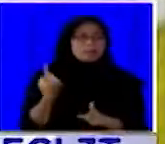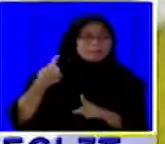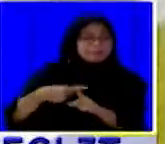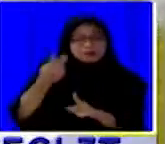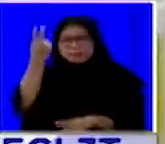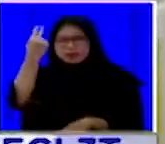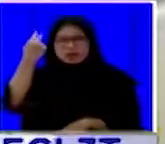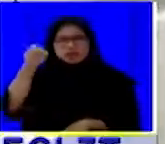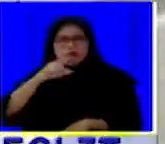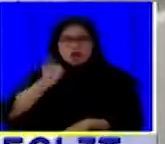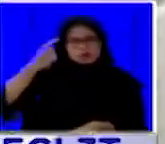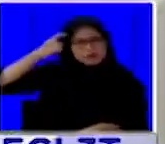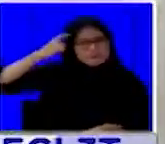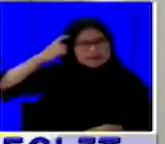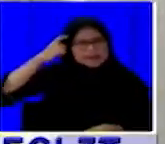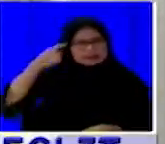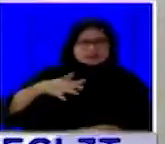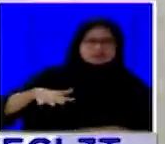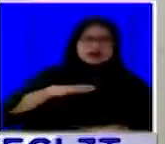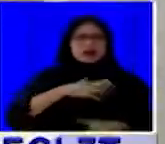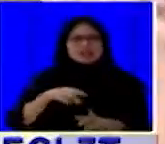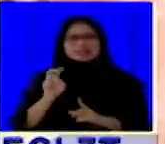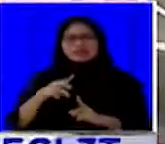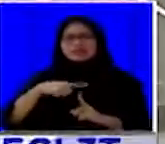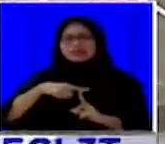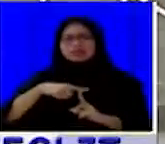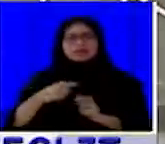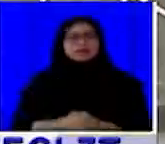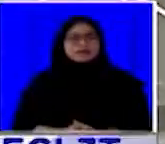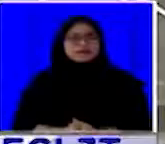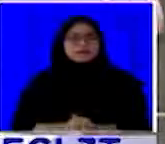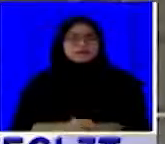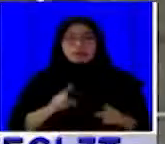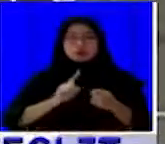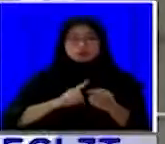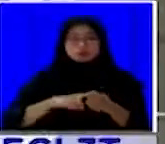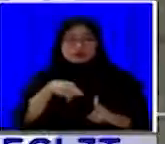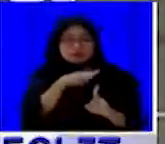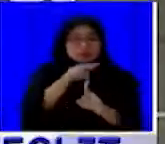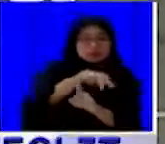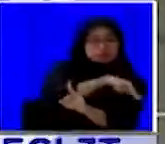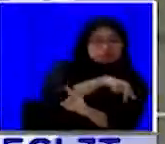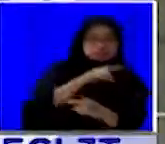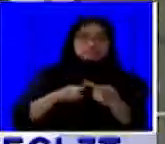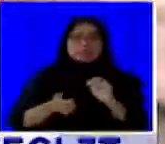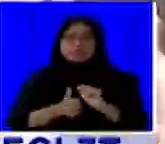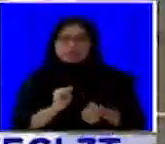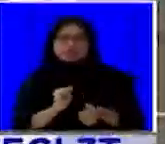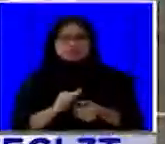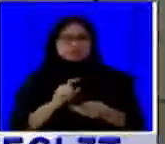strategi 3T sesuai skala penduduk, yakni tracking atau pelacakan paparan COVID, tes atau uji swab PCR,